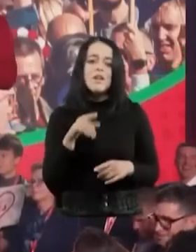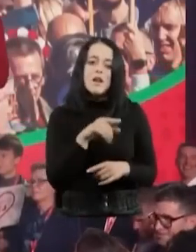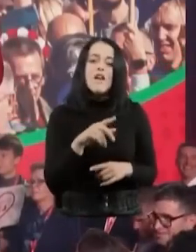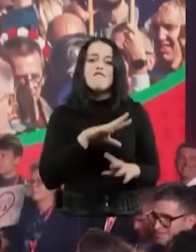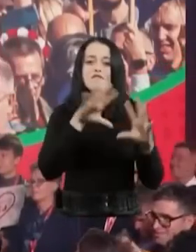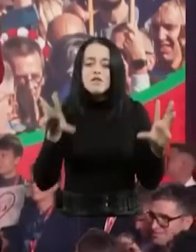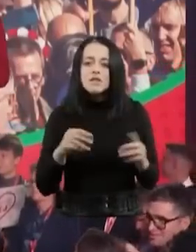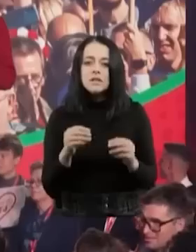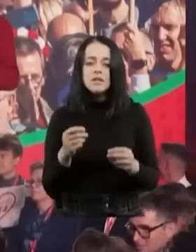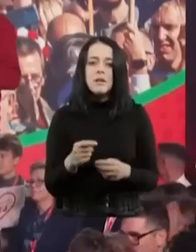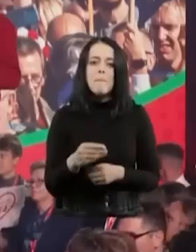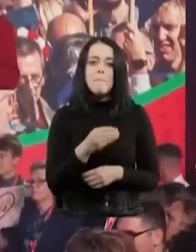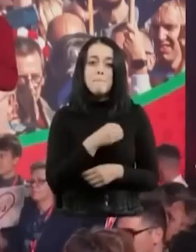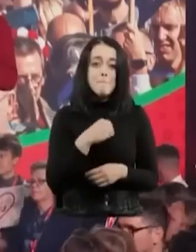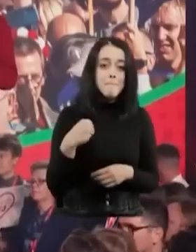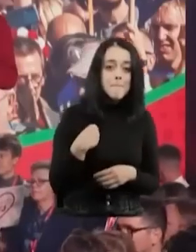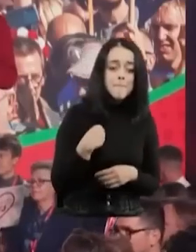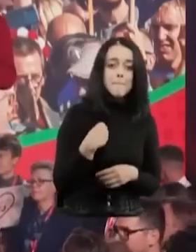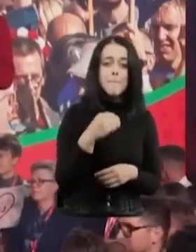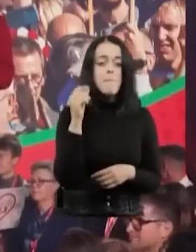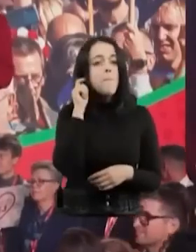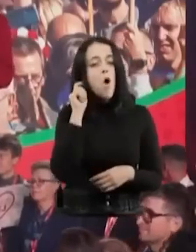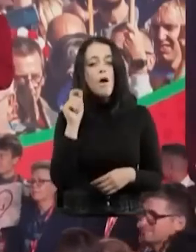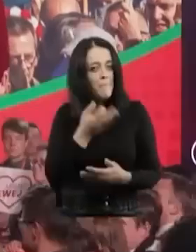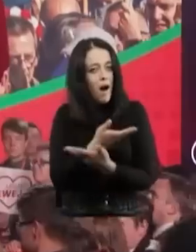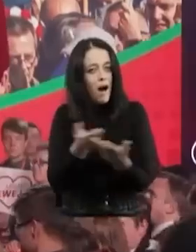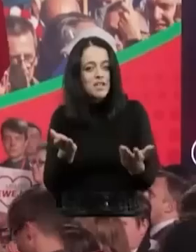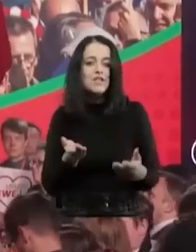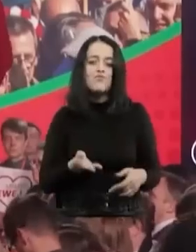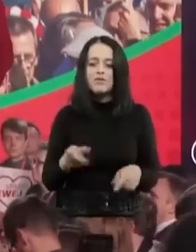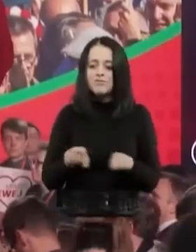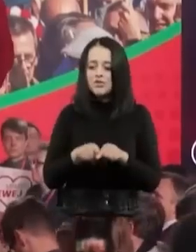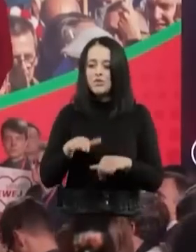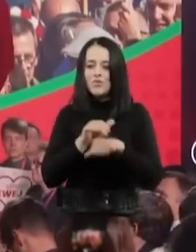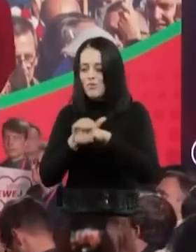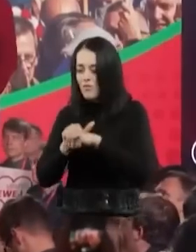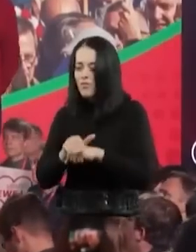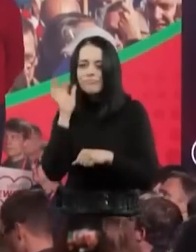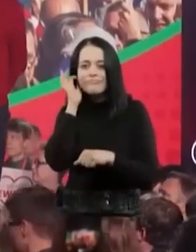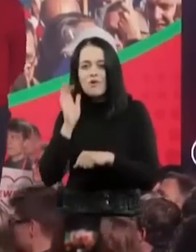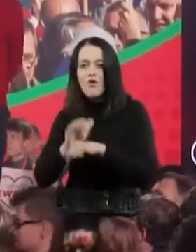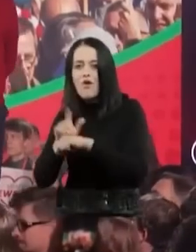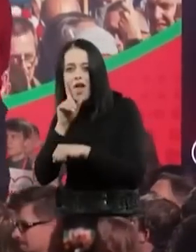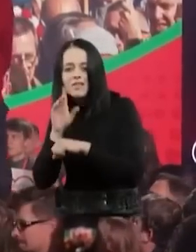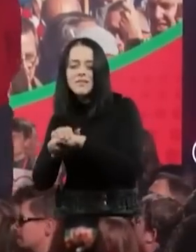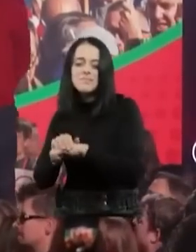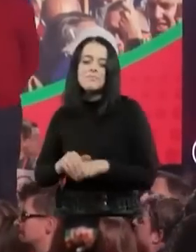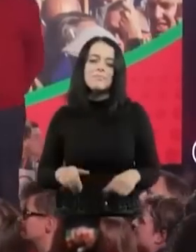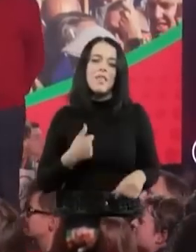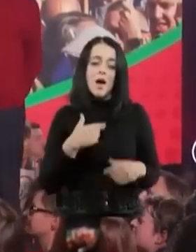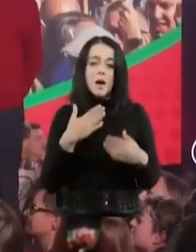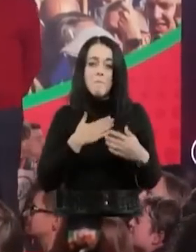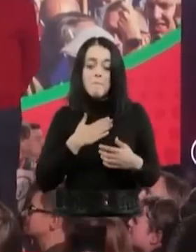to Tuskowi generalnie na początku się udało, bo doprowadził do sytuacji, w której referendum jest nieważne. Więc jakby to zadanie, które postawiły przed